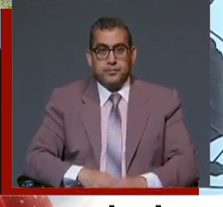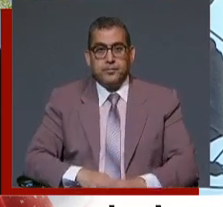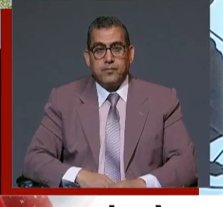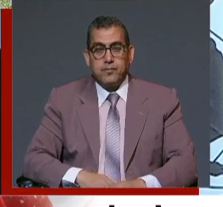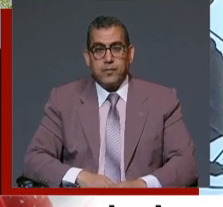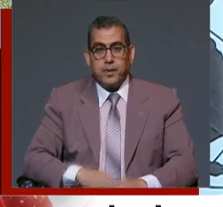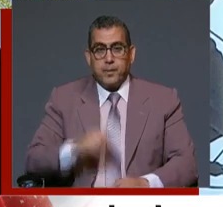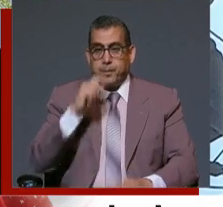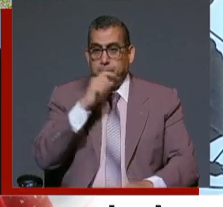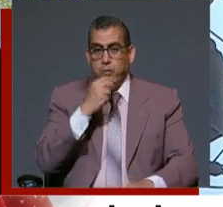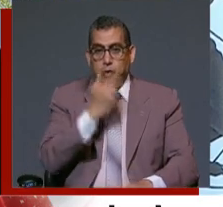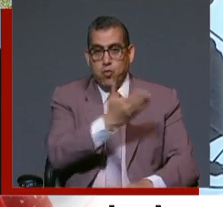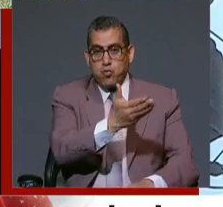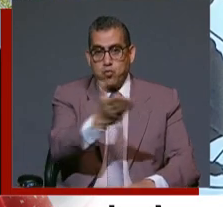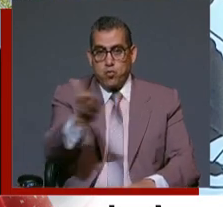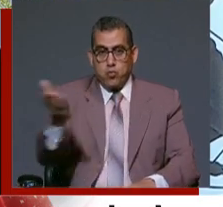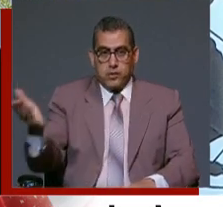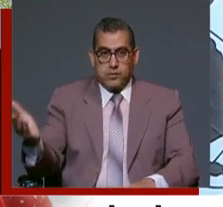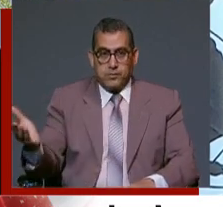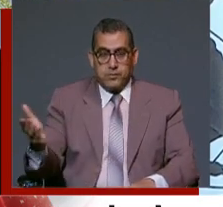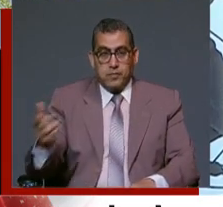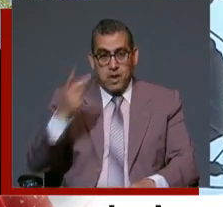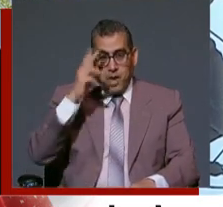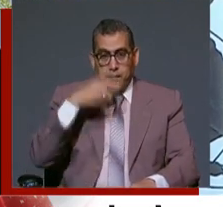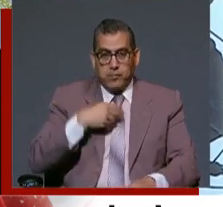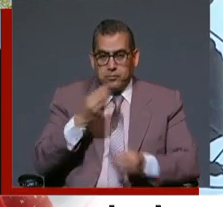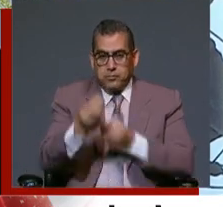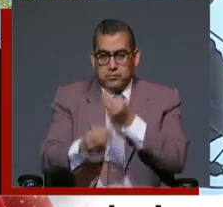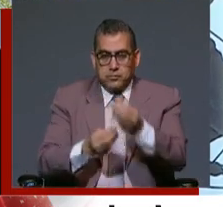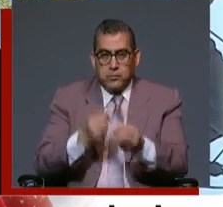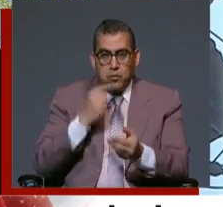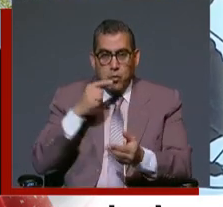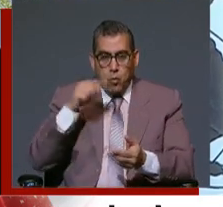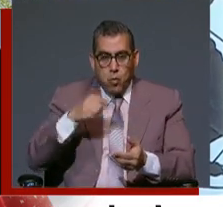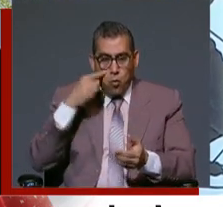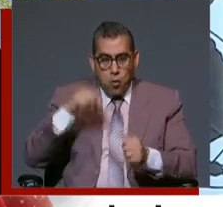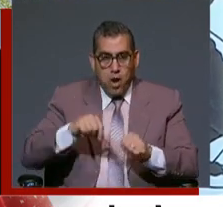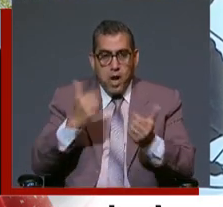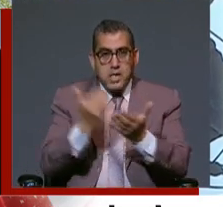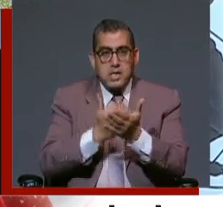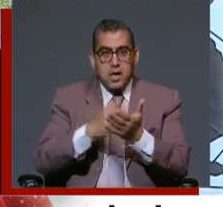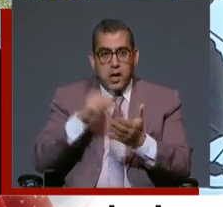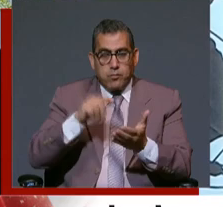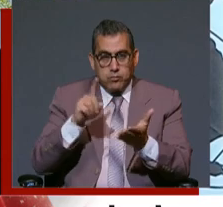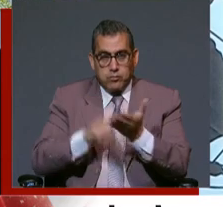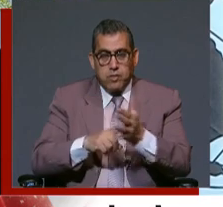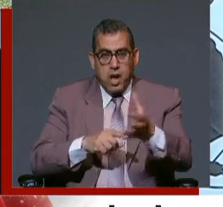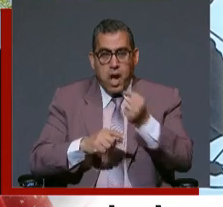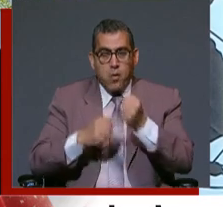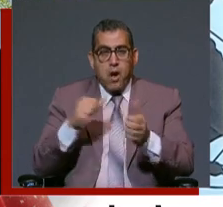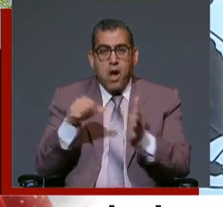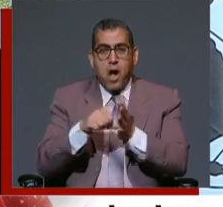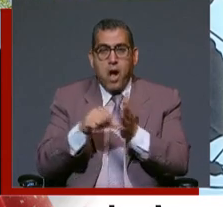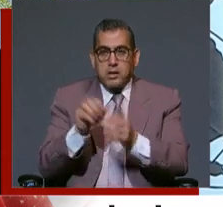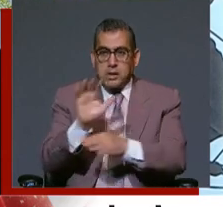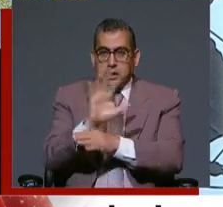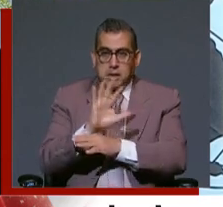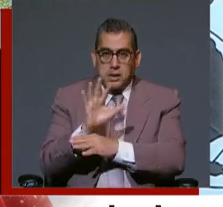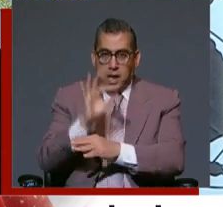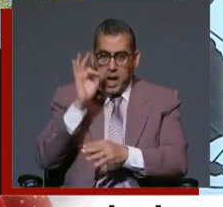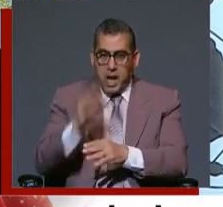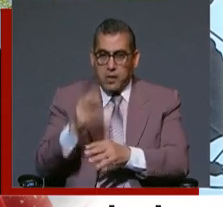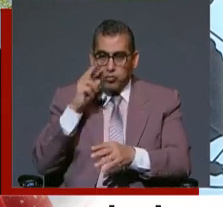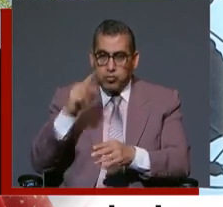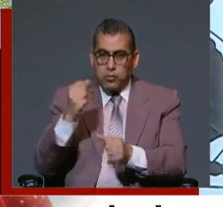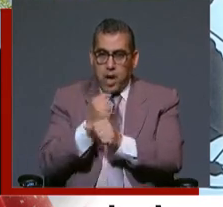السيدات والسادة، إن معطيات الواقع الاقتصادي تفرض ضرورة تحفيز القطاع الخاص للاطلاع